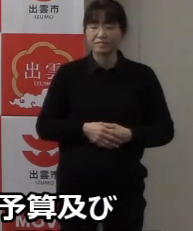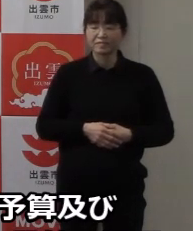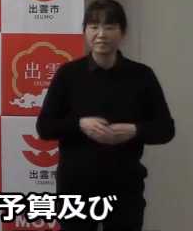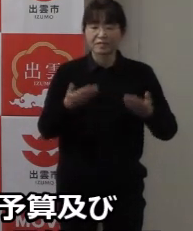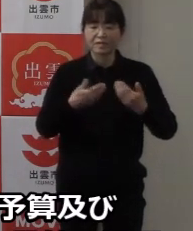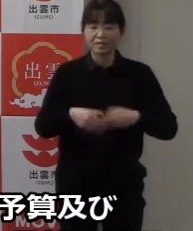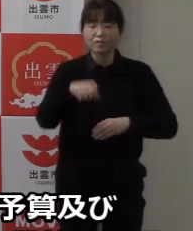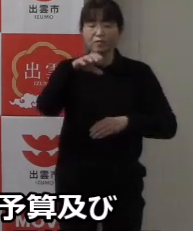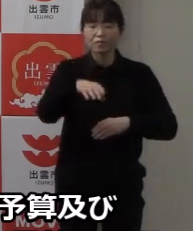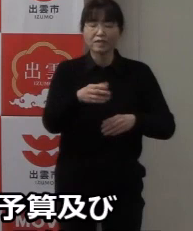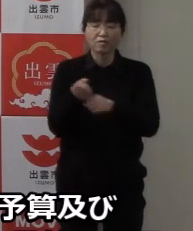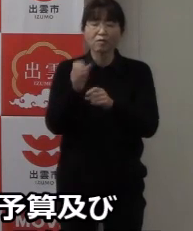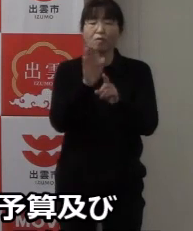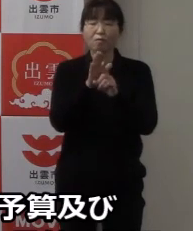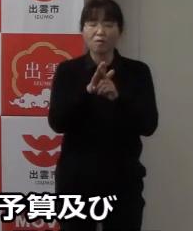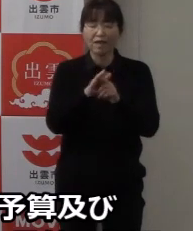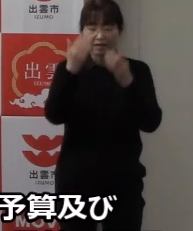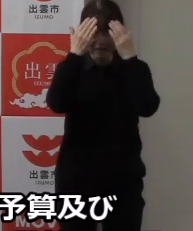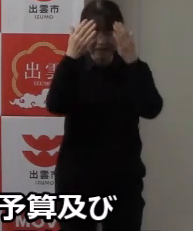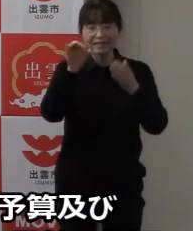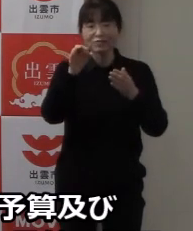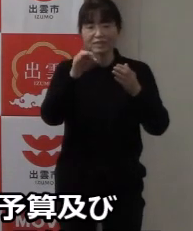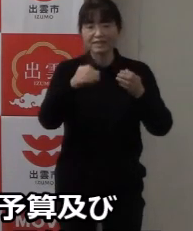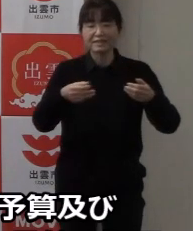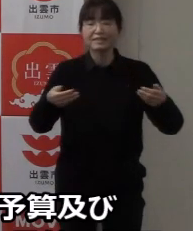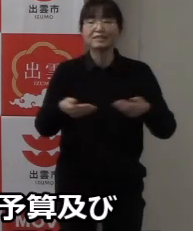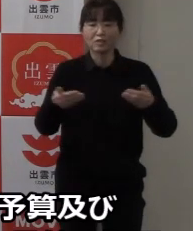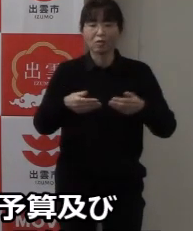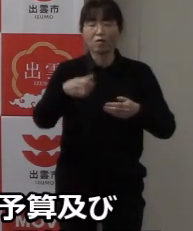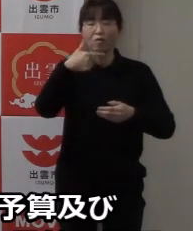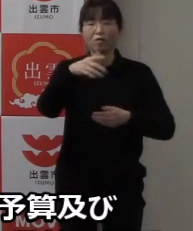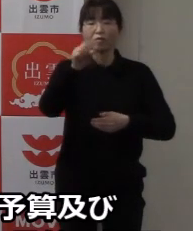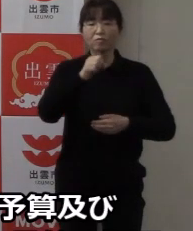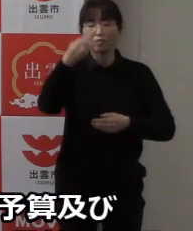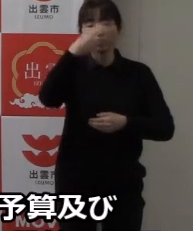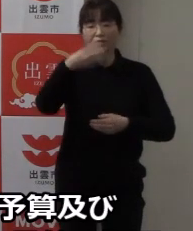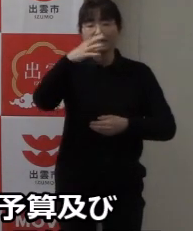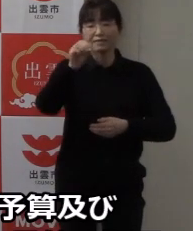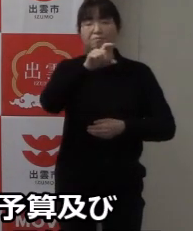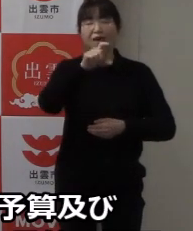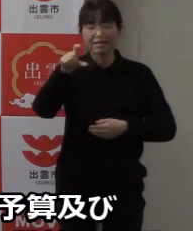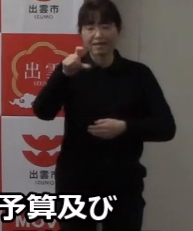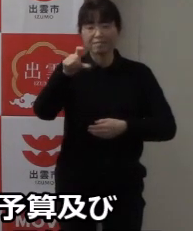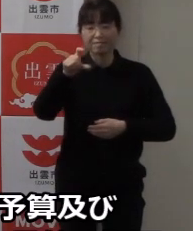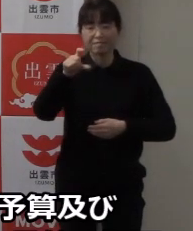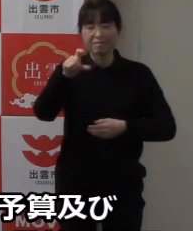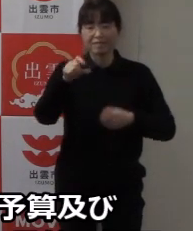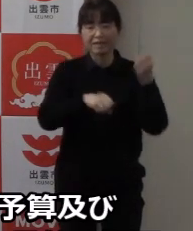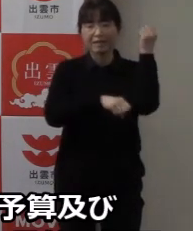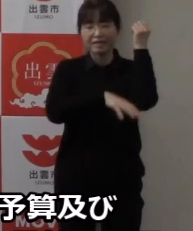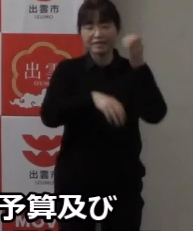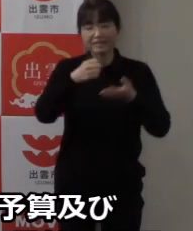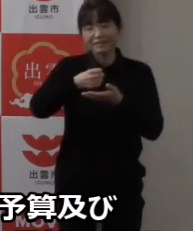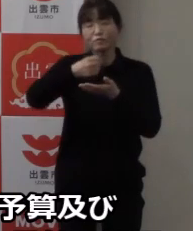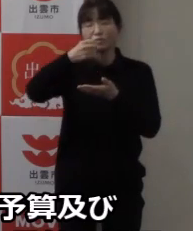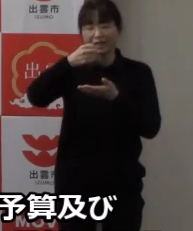ふるさと応援寄付金事業ということで、6億3000万円、これは基金の積み立て